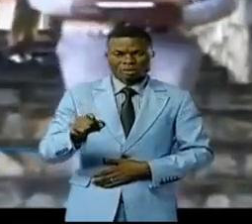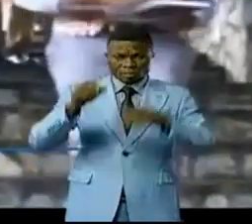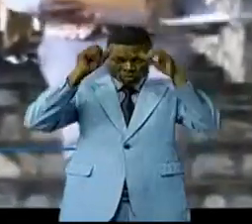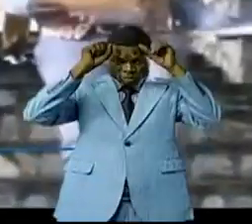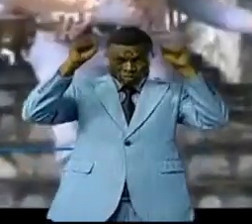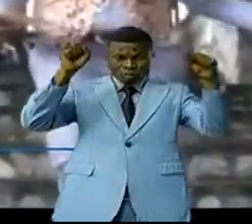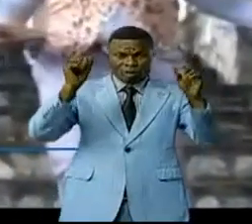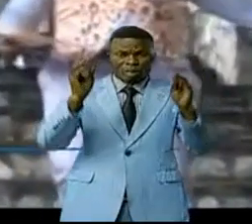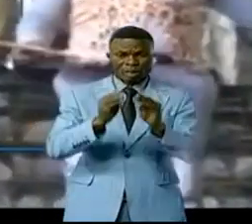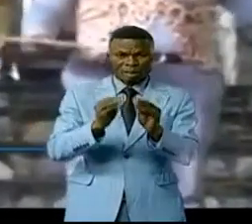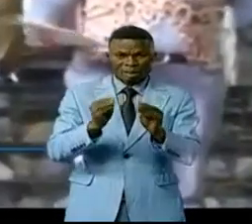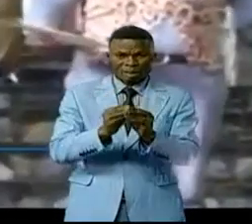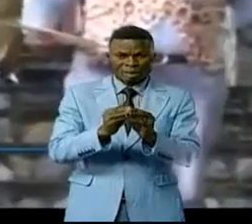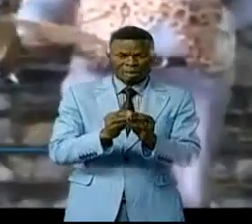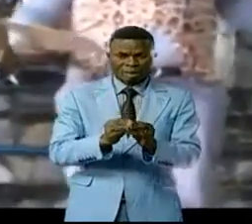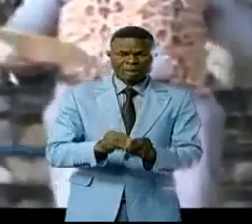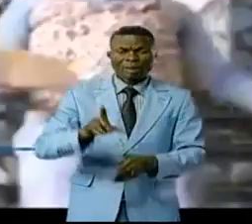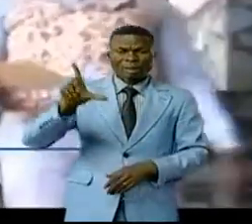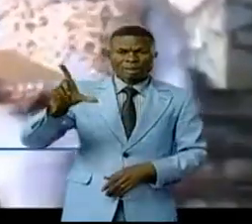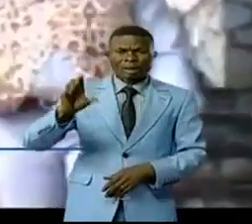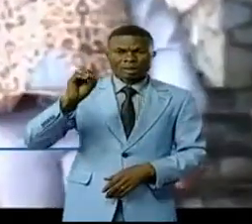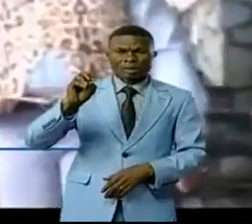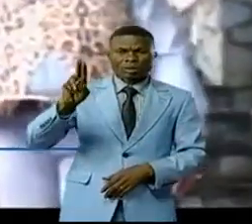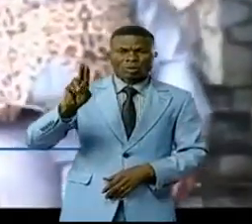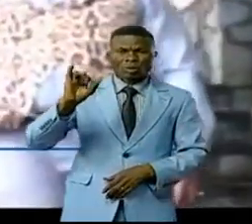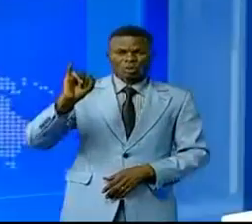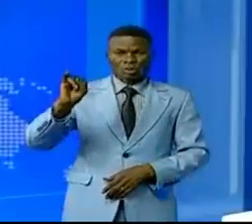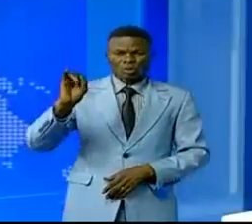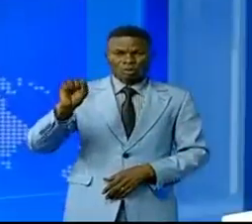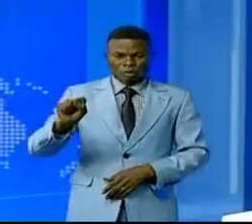président de la réunion Mwami Masali Kapupa Lieve.